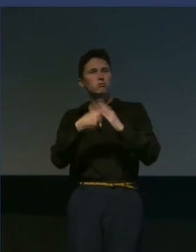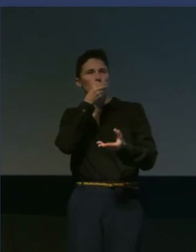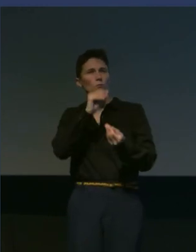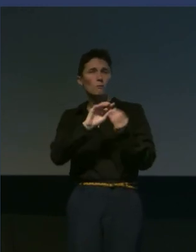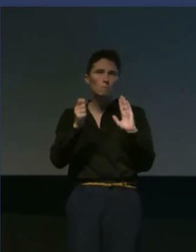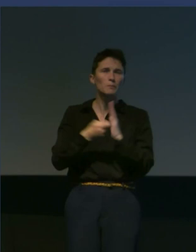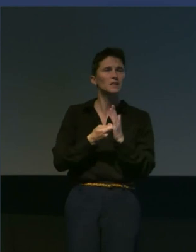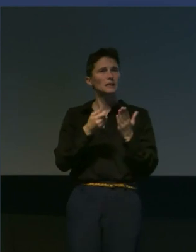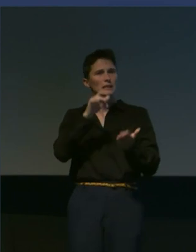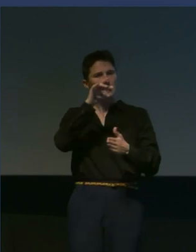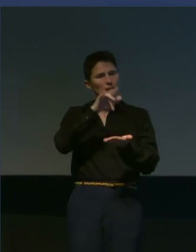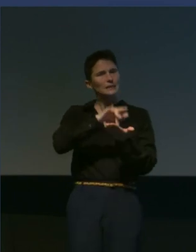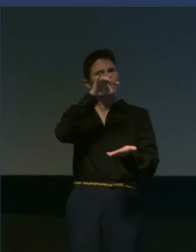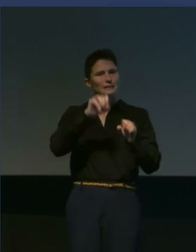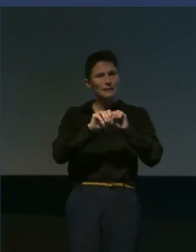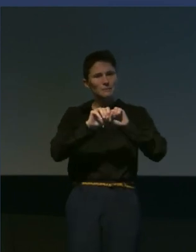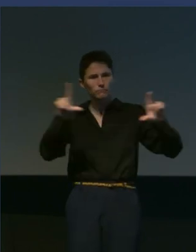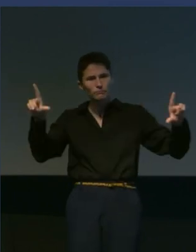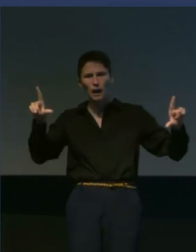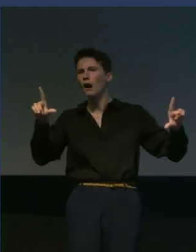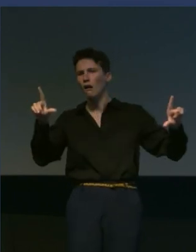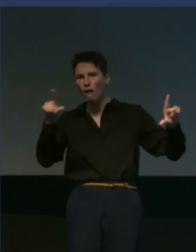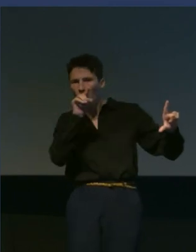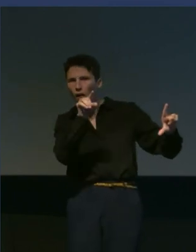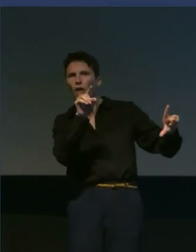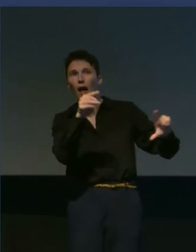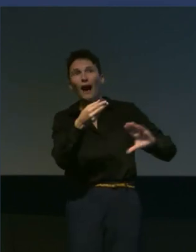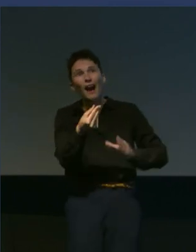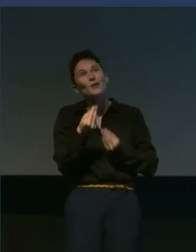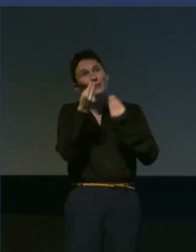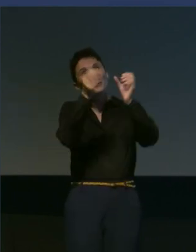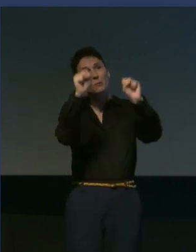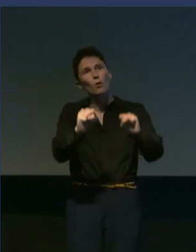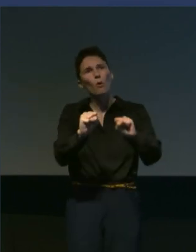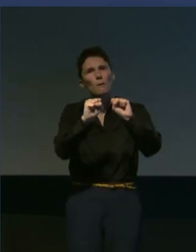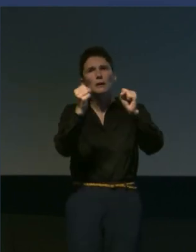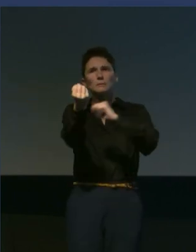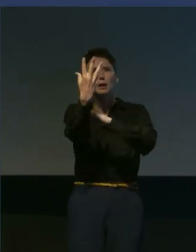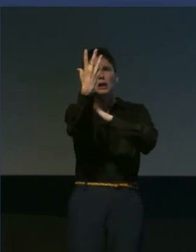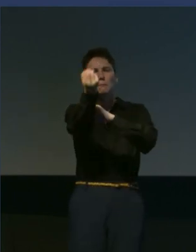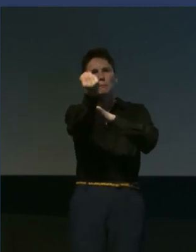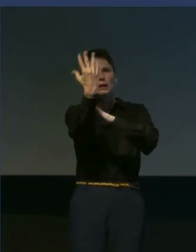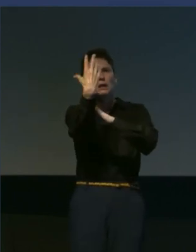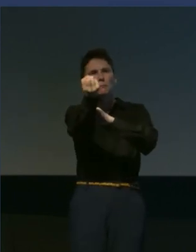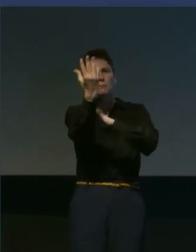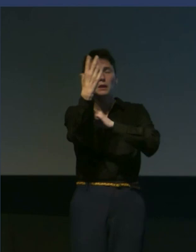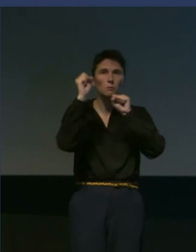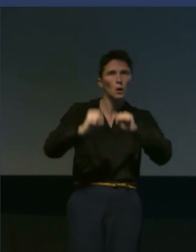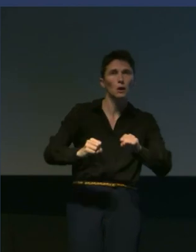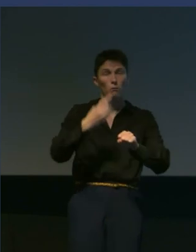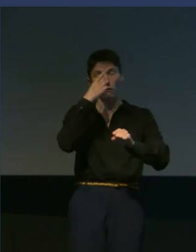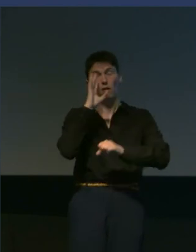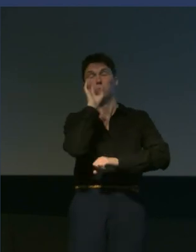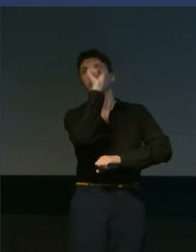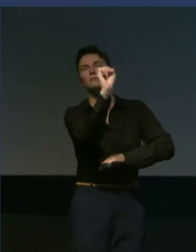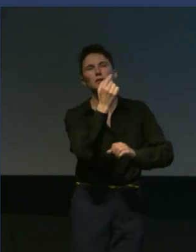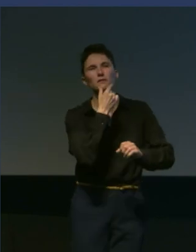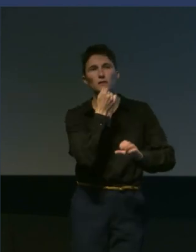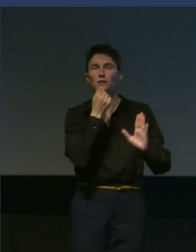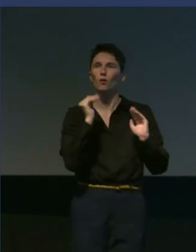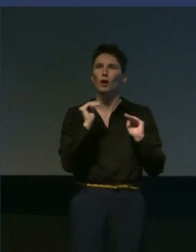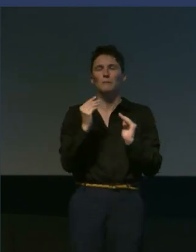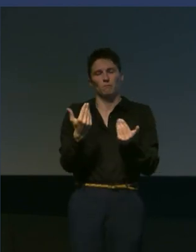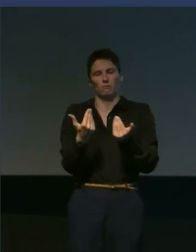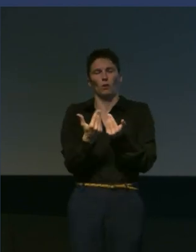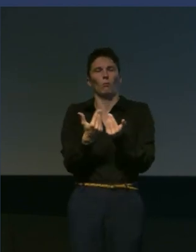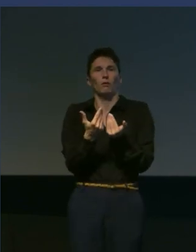sur le site internet, quoi. C'est un bien, c'est un des premiers trucs qui note. Donc voilà, ils demandent quand même un support financier qui